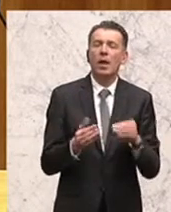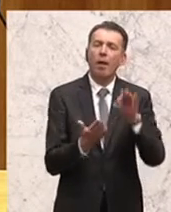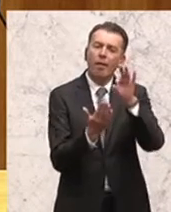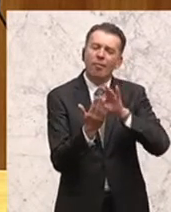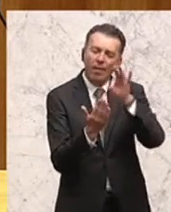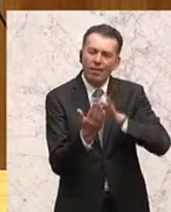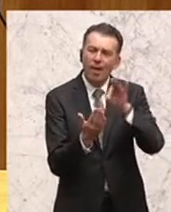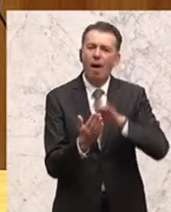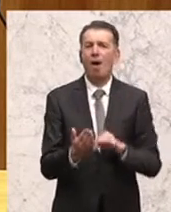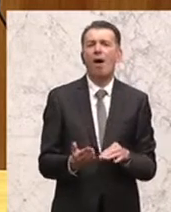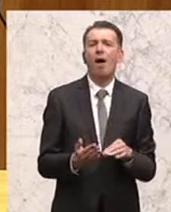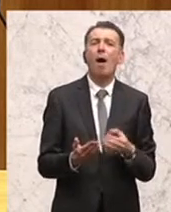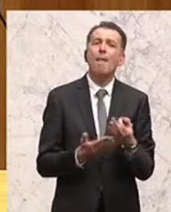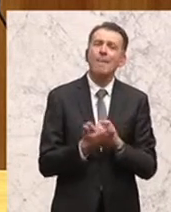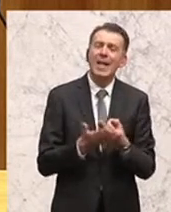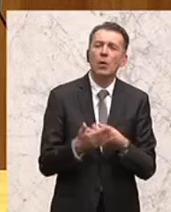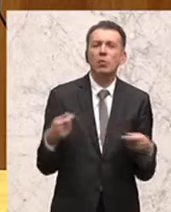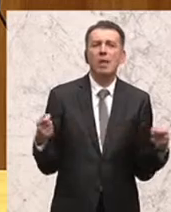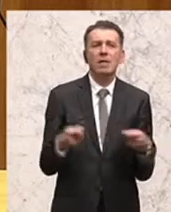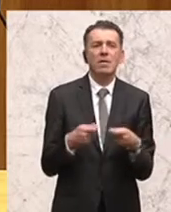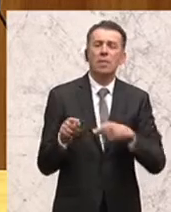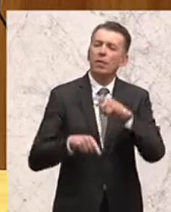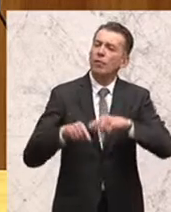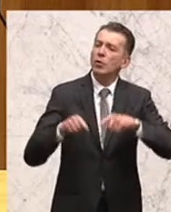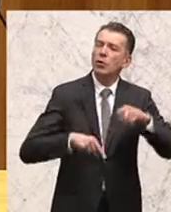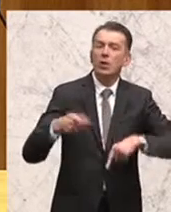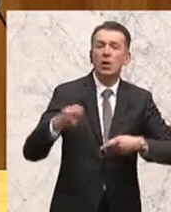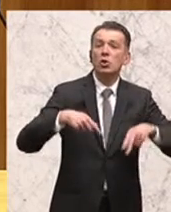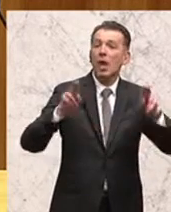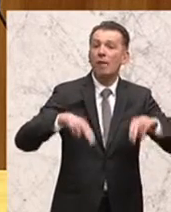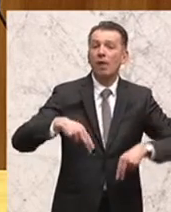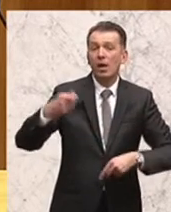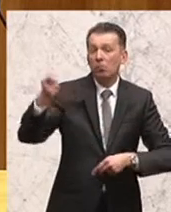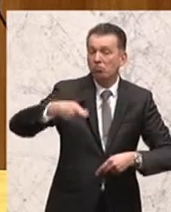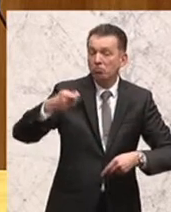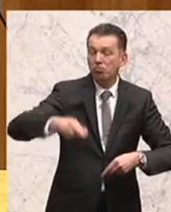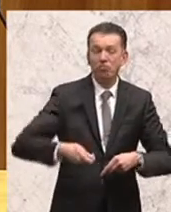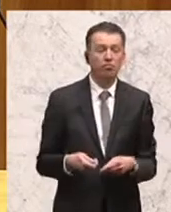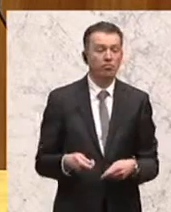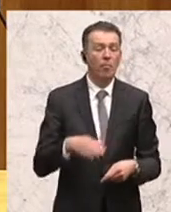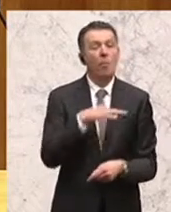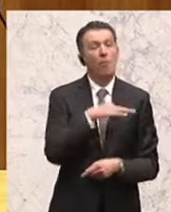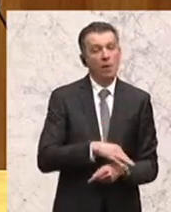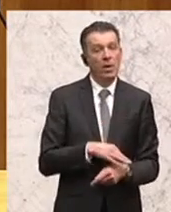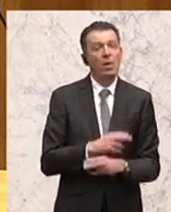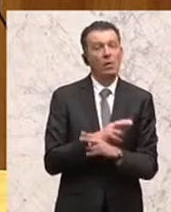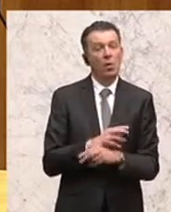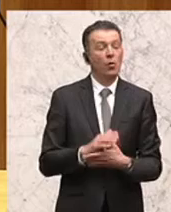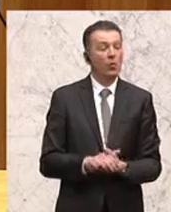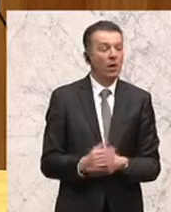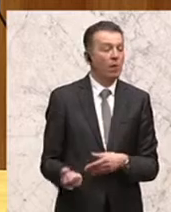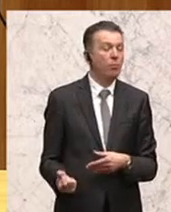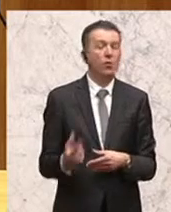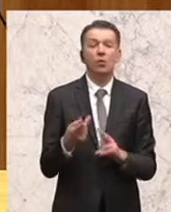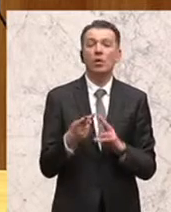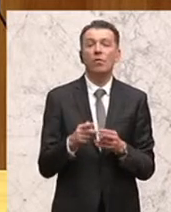Inventaren, fortlaufenden Bildungsmaßnahmen sowie verschiedenen strafrechtlichen Sanktionen. Diesen Verpflichtungen kommt Österreich vor